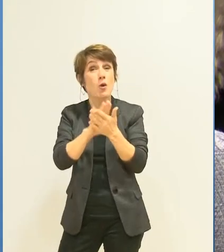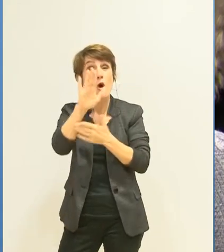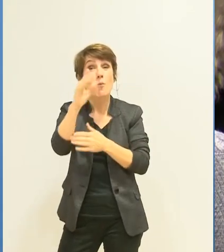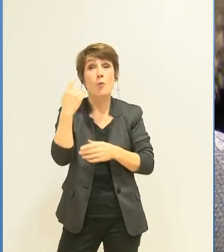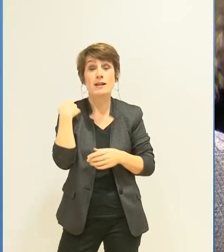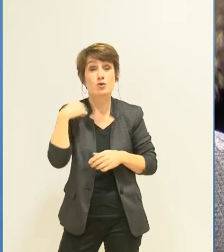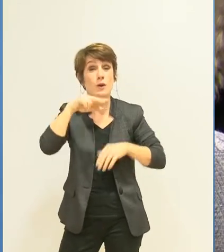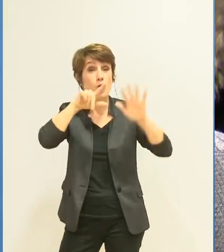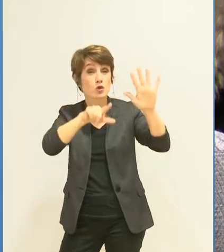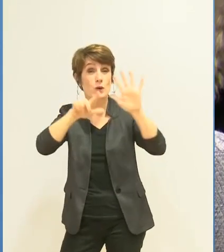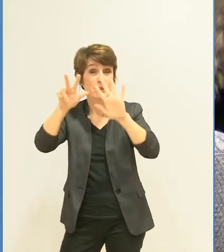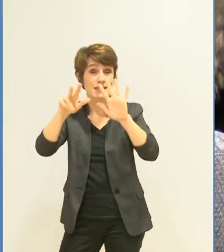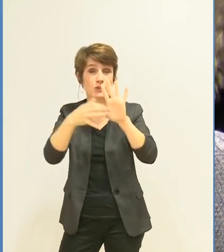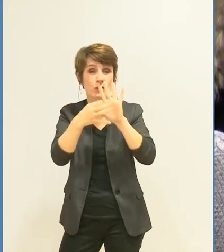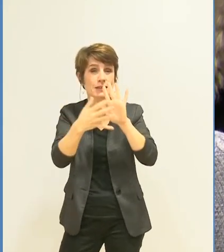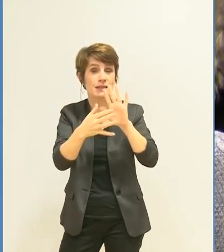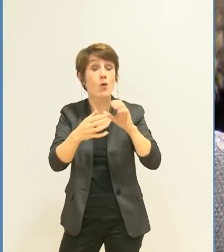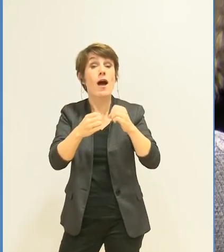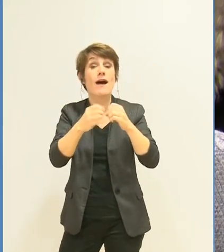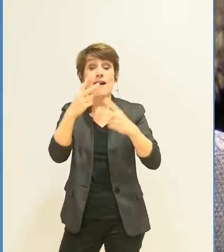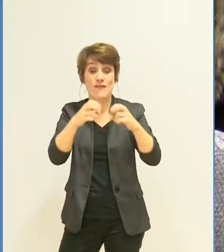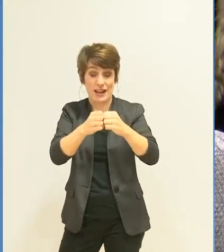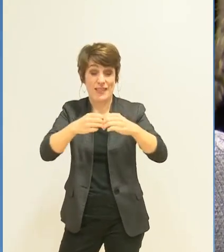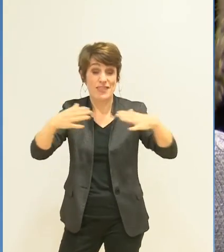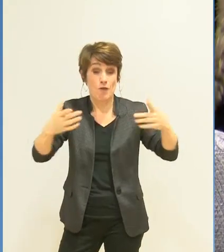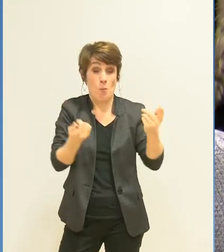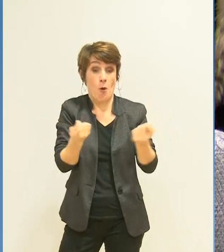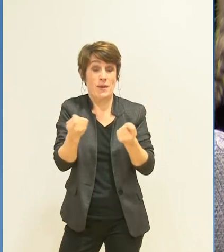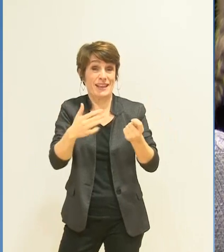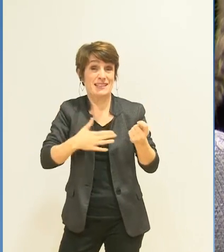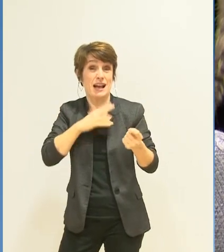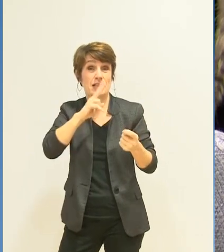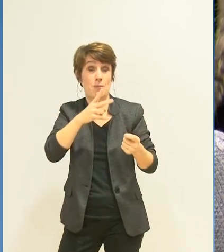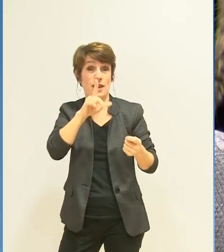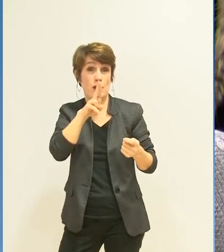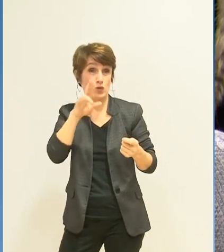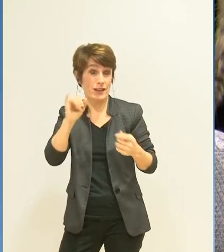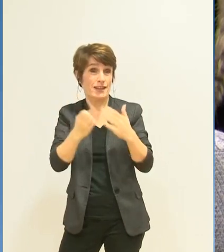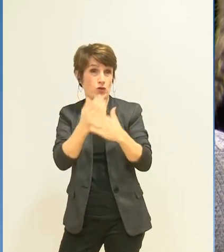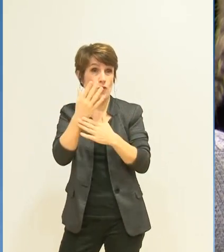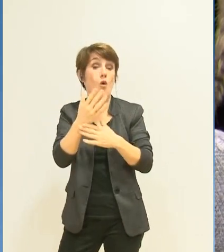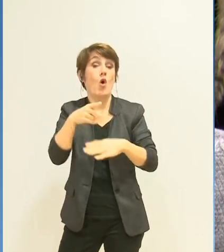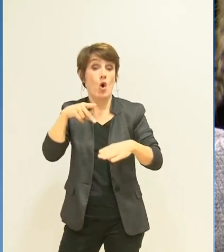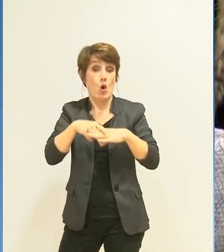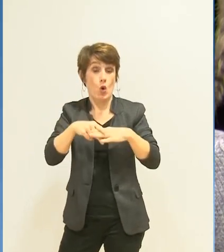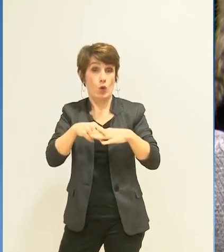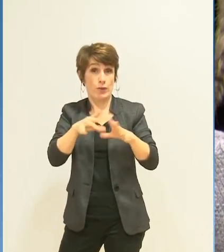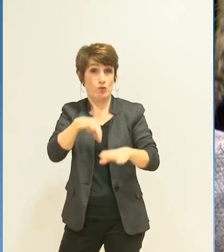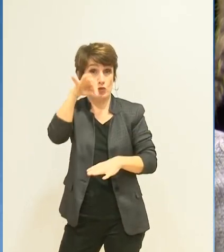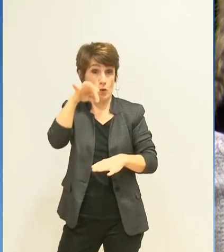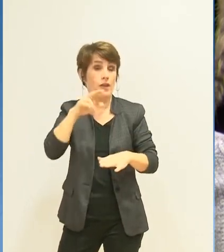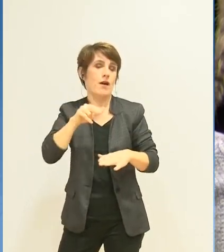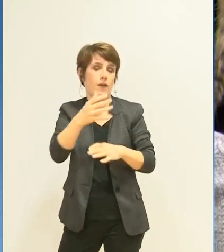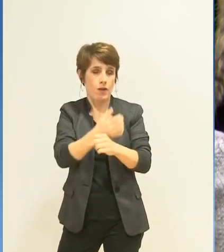maîtriser le développement de la ville grâce un nouveau plan local d'urbanisme dès le début du mandat nous oeuvrerons à la réalisation d'un plan local